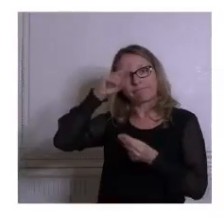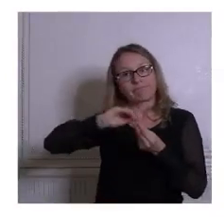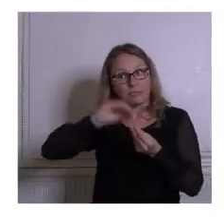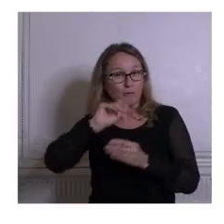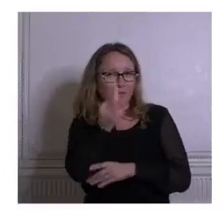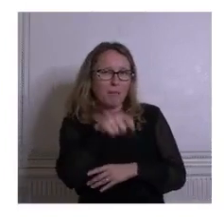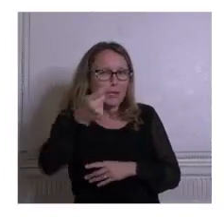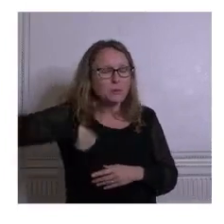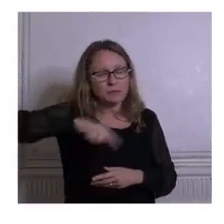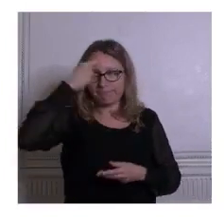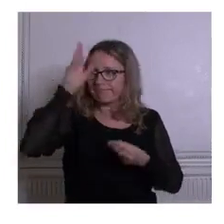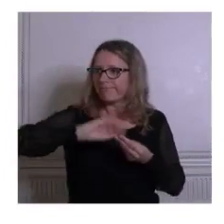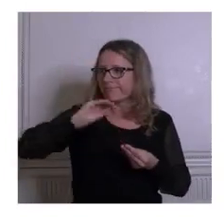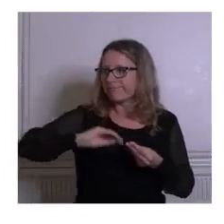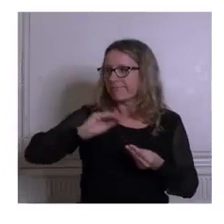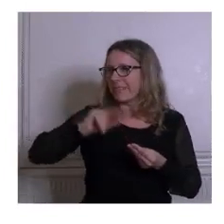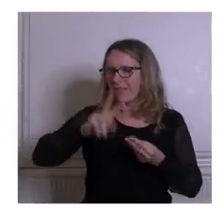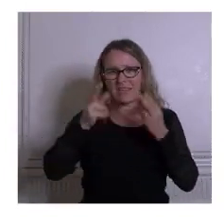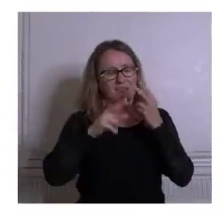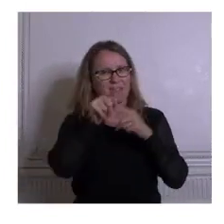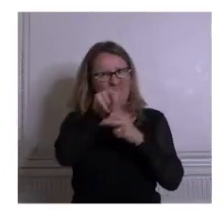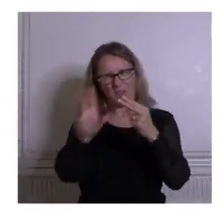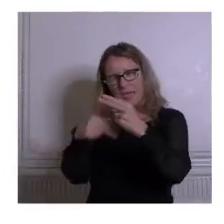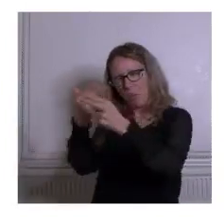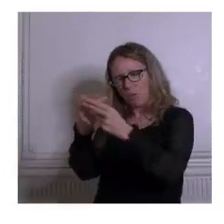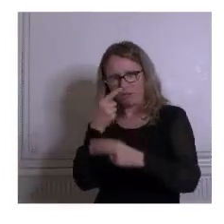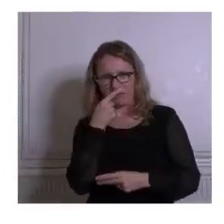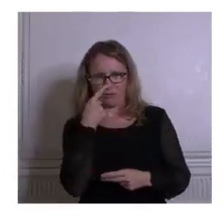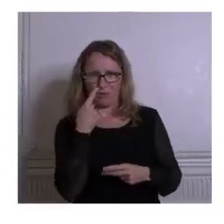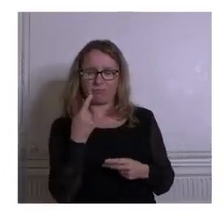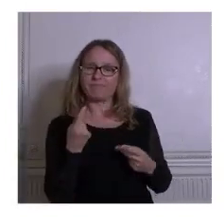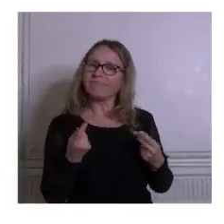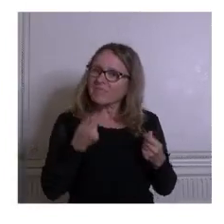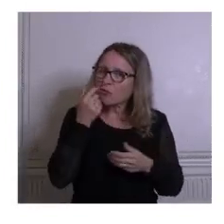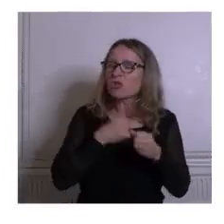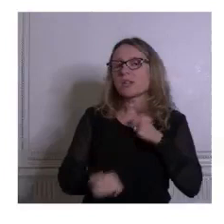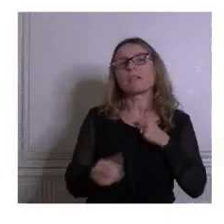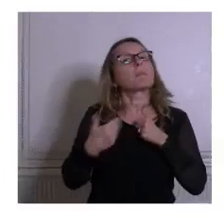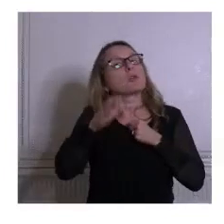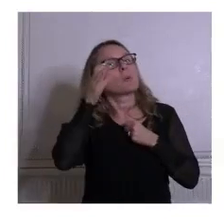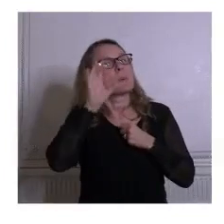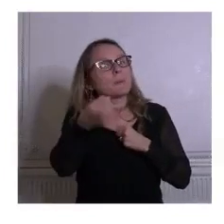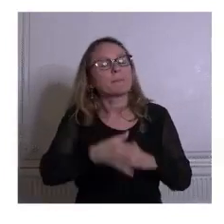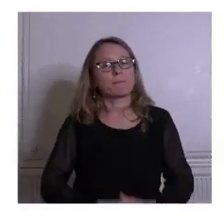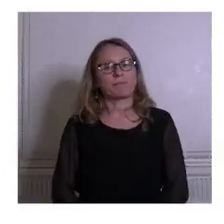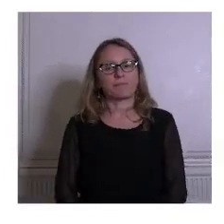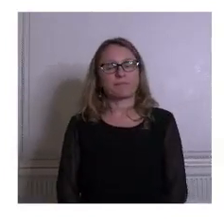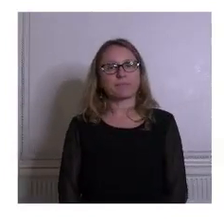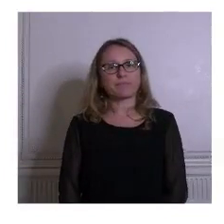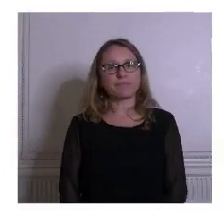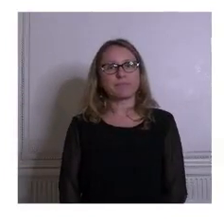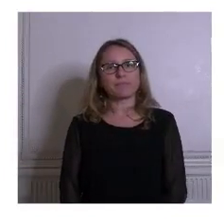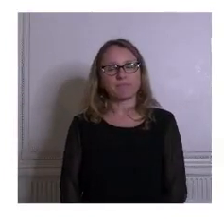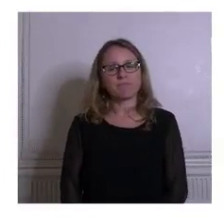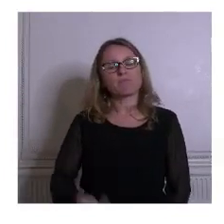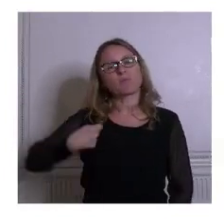le directeur général de la SNCF à Paris pour lui dire la ville de Talence est prête à mettre un fonctionnaire,